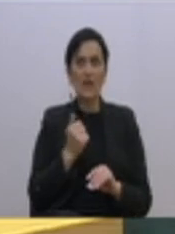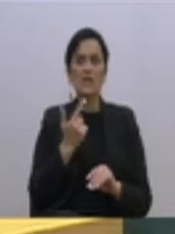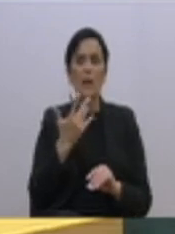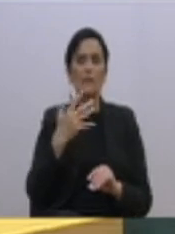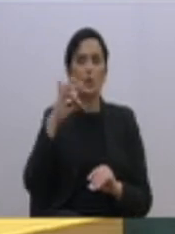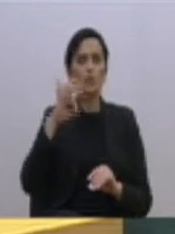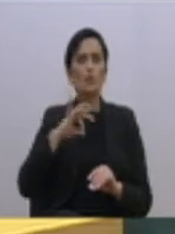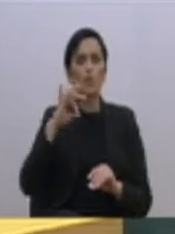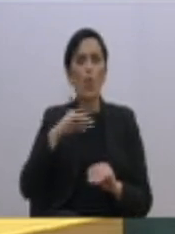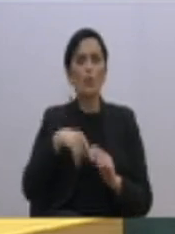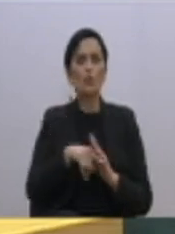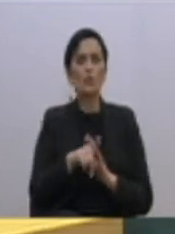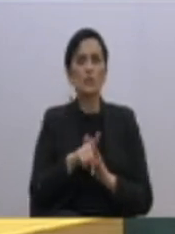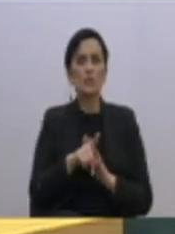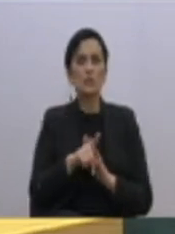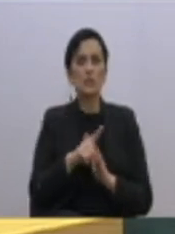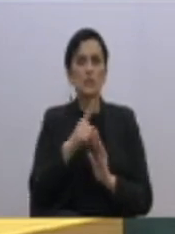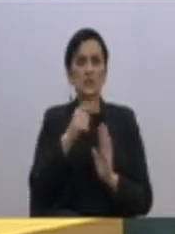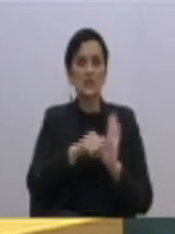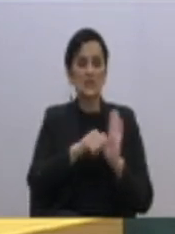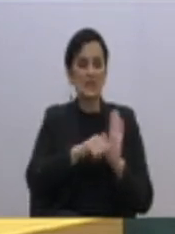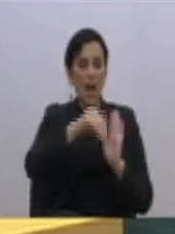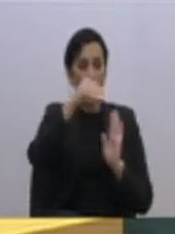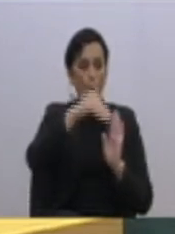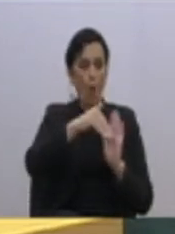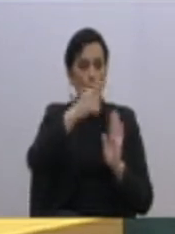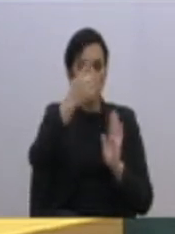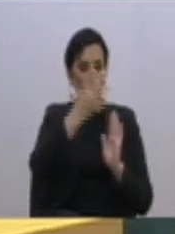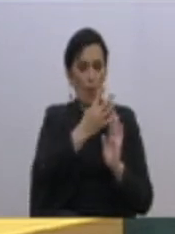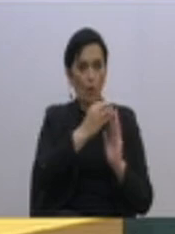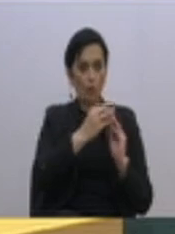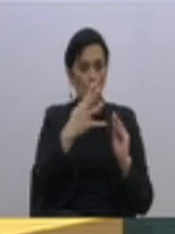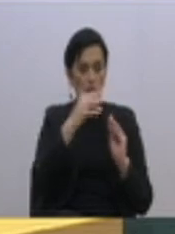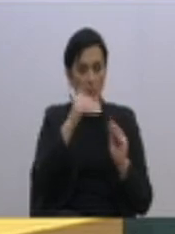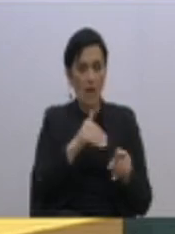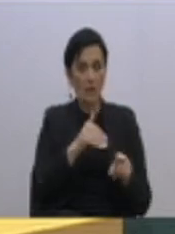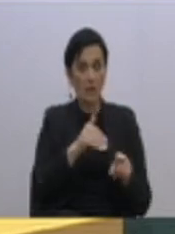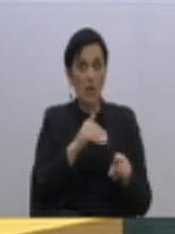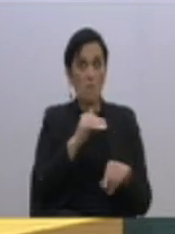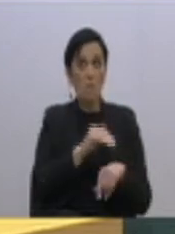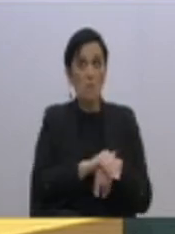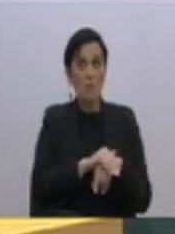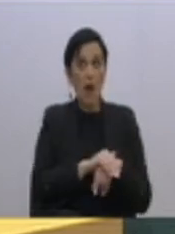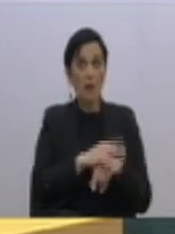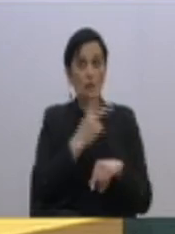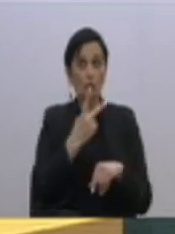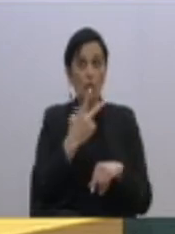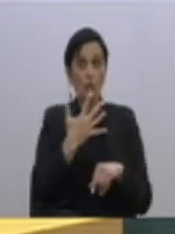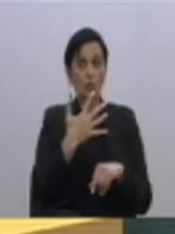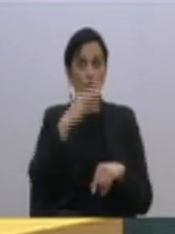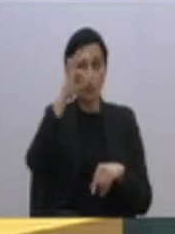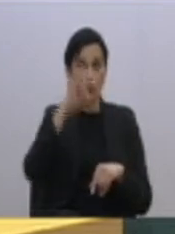პროცენტი გამოდის, ხო? მე-4-ია 60000 ბავშვის 15000 ბავშვი. ანუ ფაქტობრივად 25%-ით